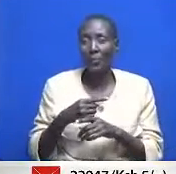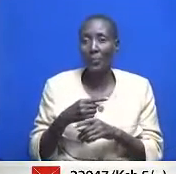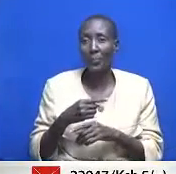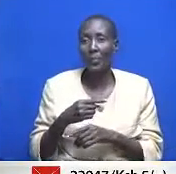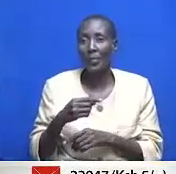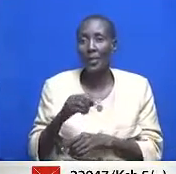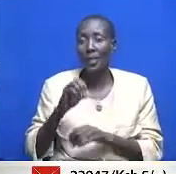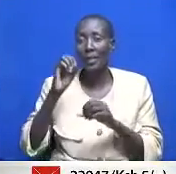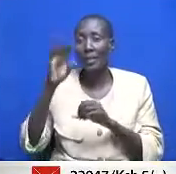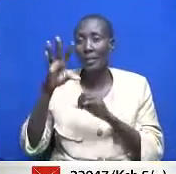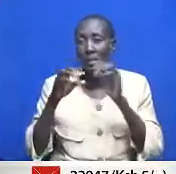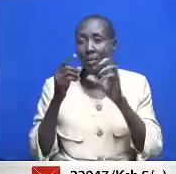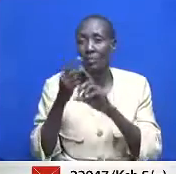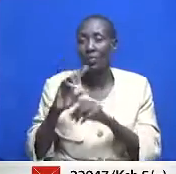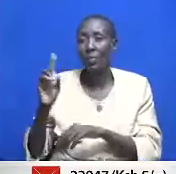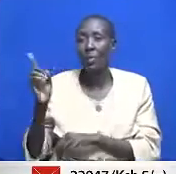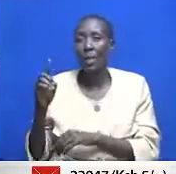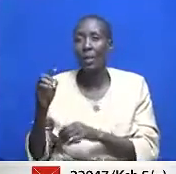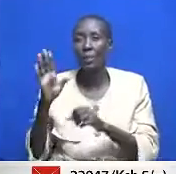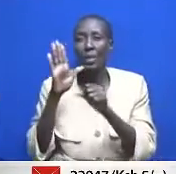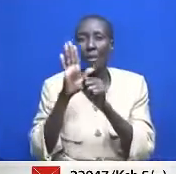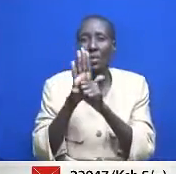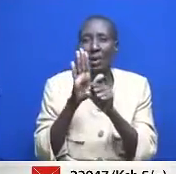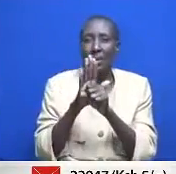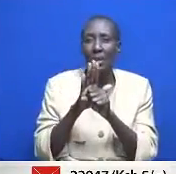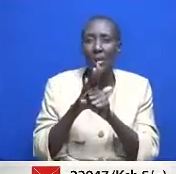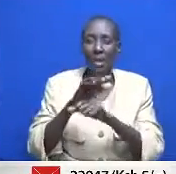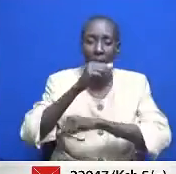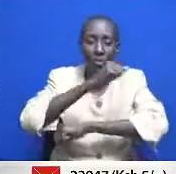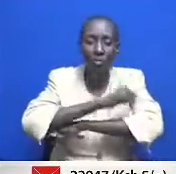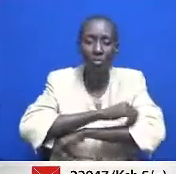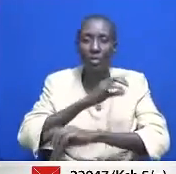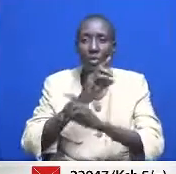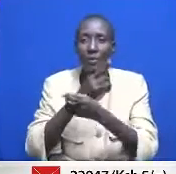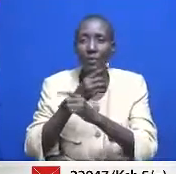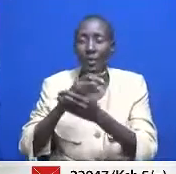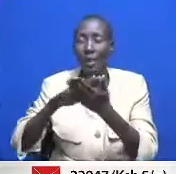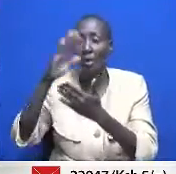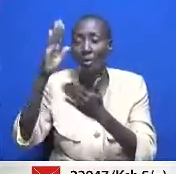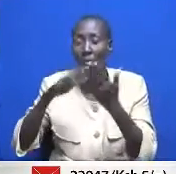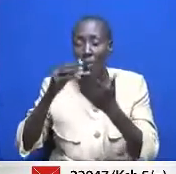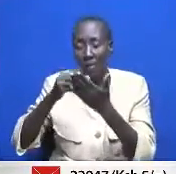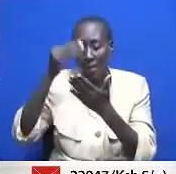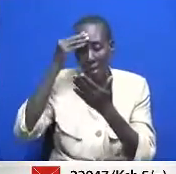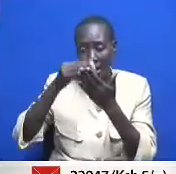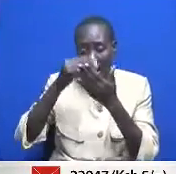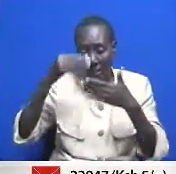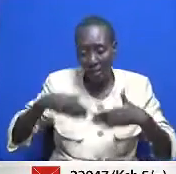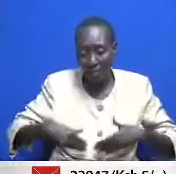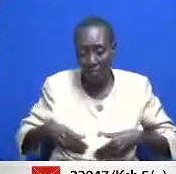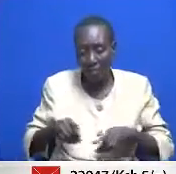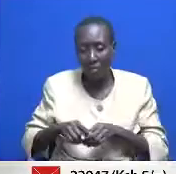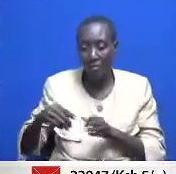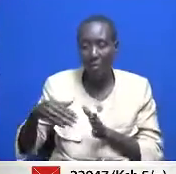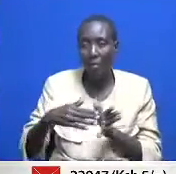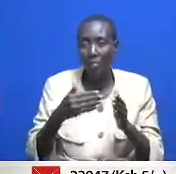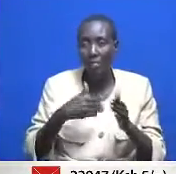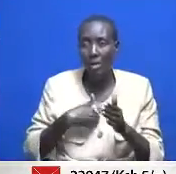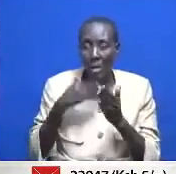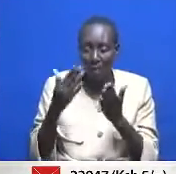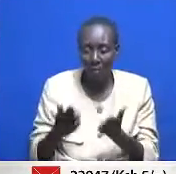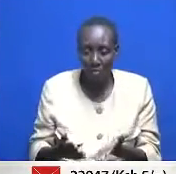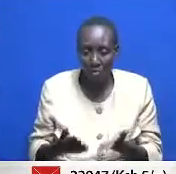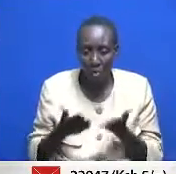Nairobi, wengi wao wakiwa wanafunzi wa shule tofauti tofauti. Zaidi ya masomo, vijana hawa pia wamepewa nafasi ya kujikuza kimichezo,